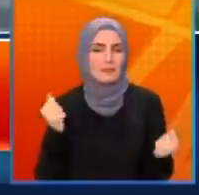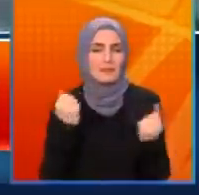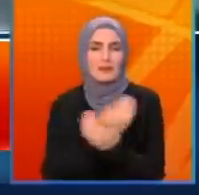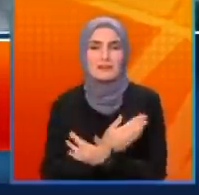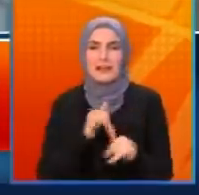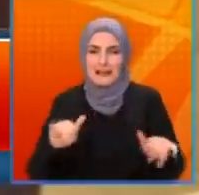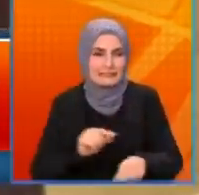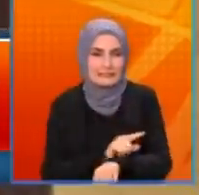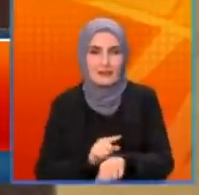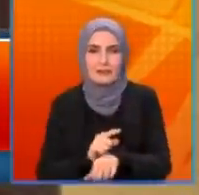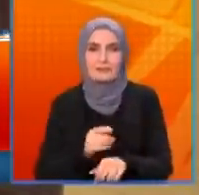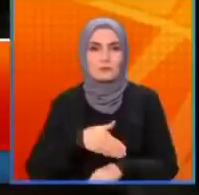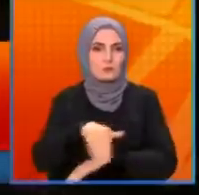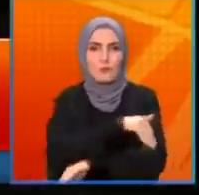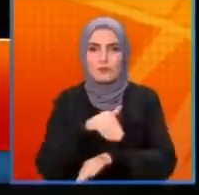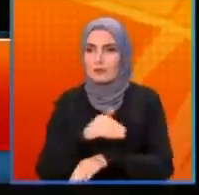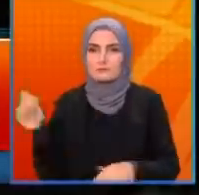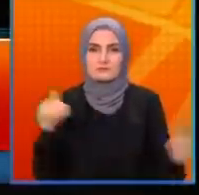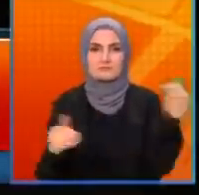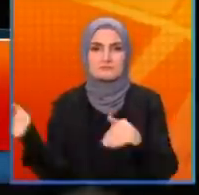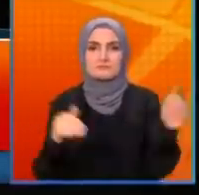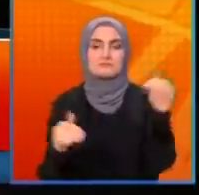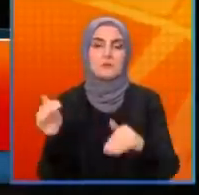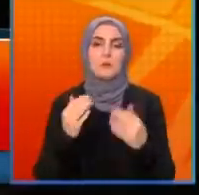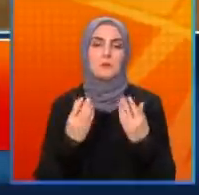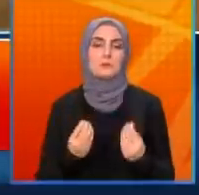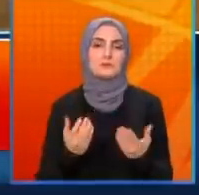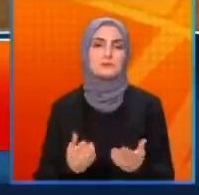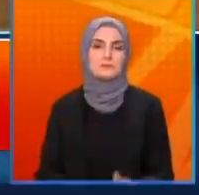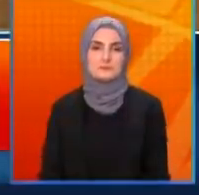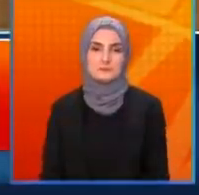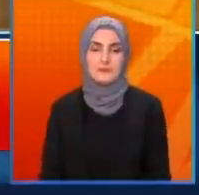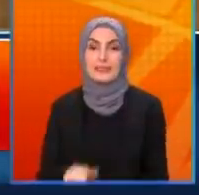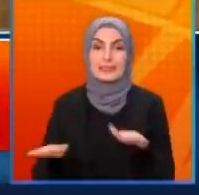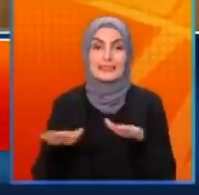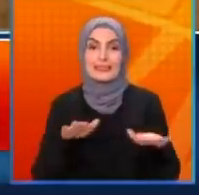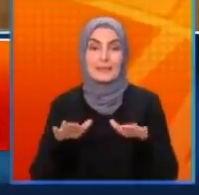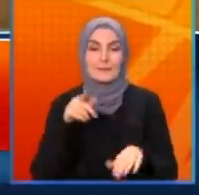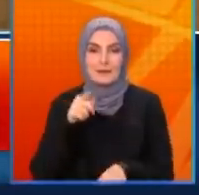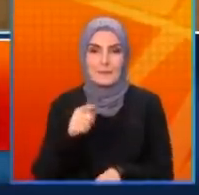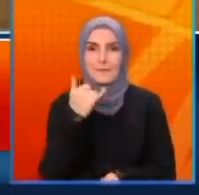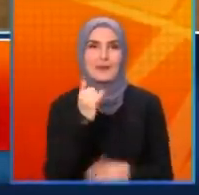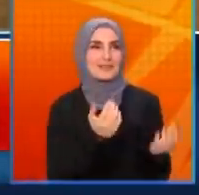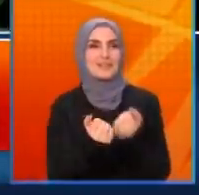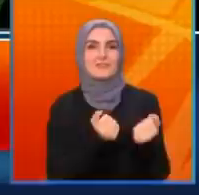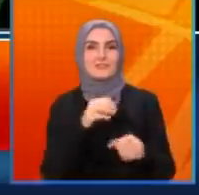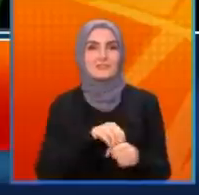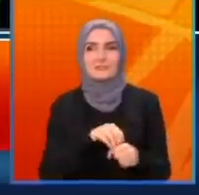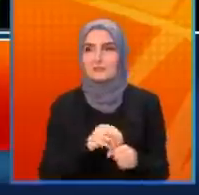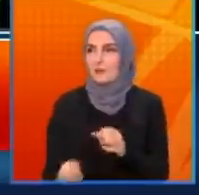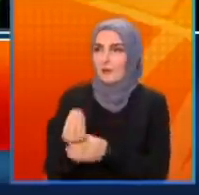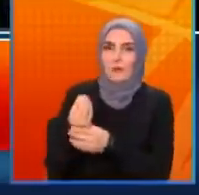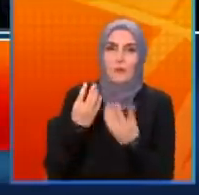döküldü. Çok korktum. Ne ödümümüz koptu da ne istedik? Depreme market alışverişinde yakalanan da